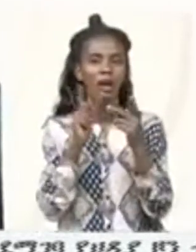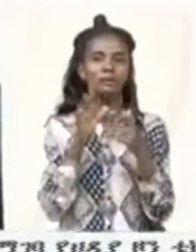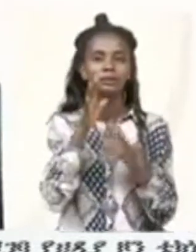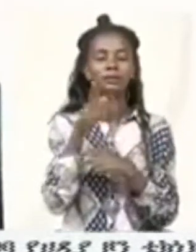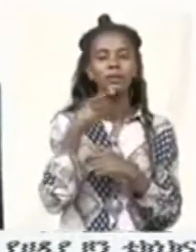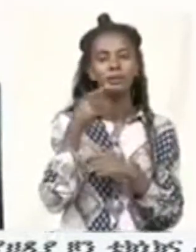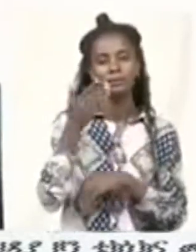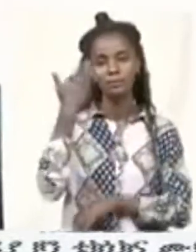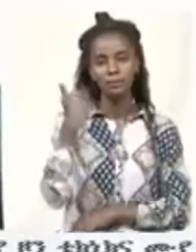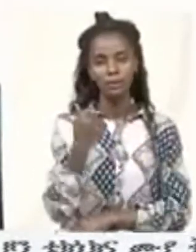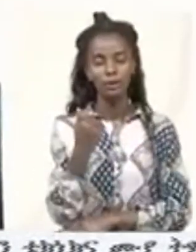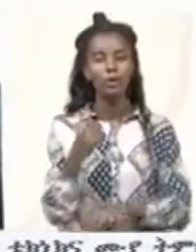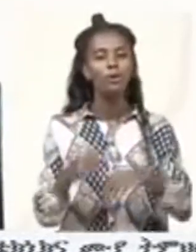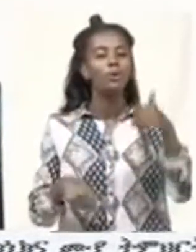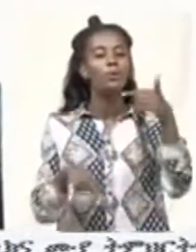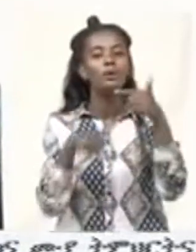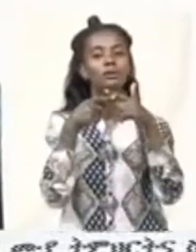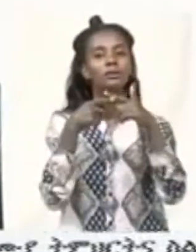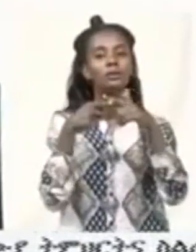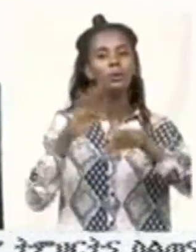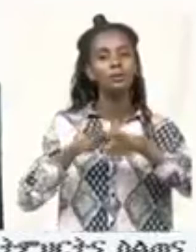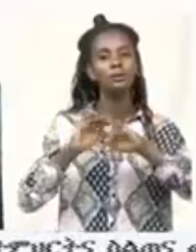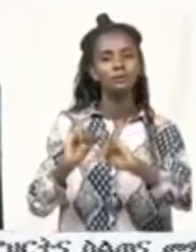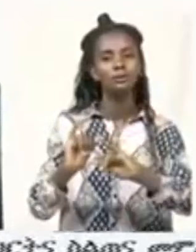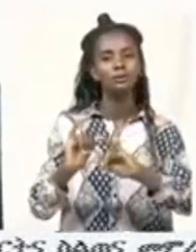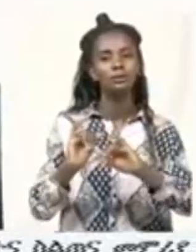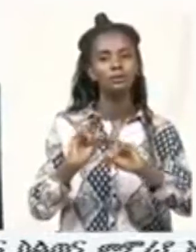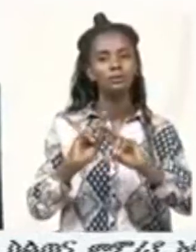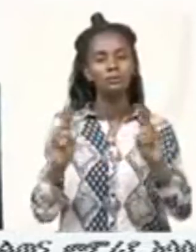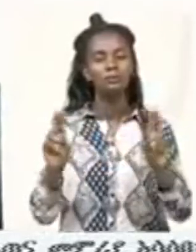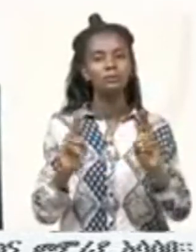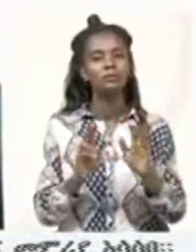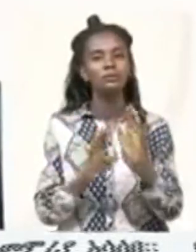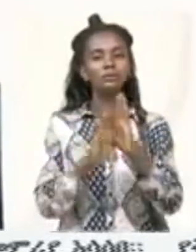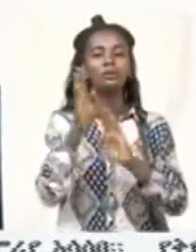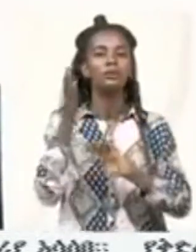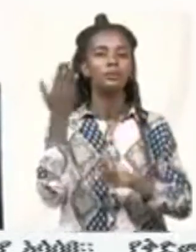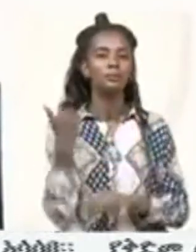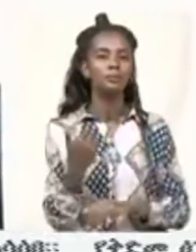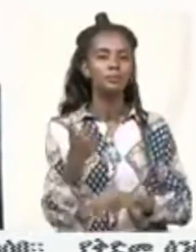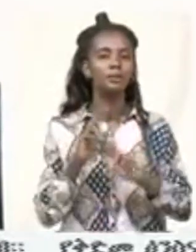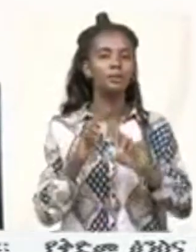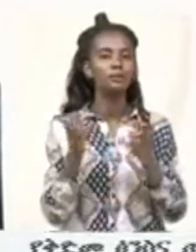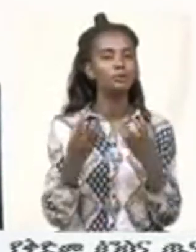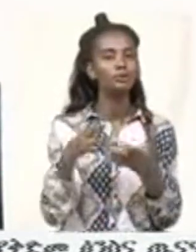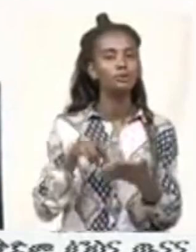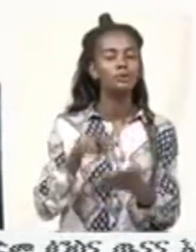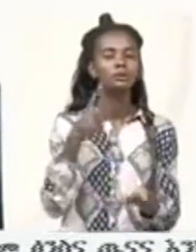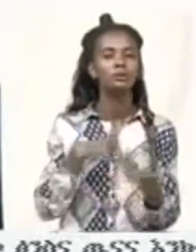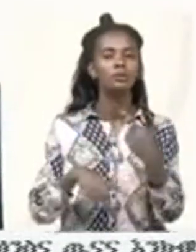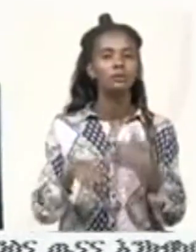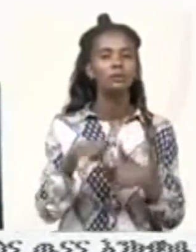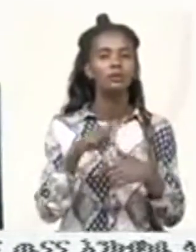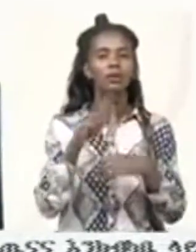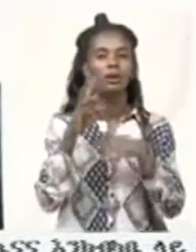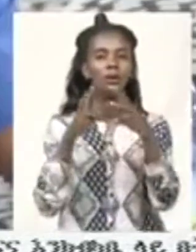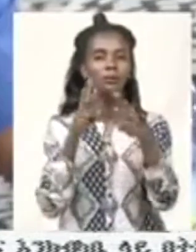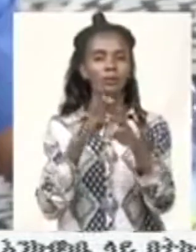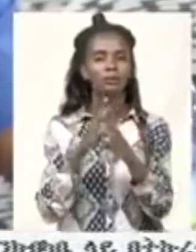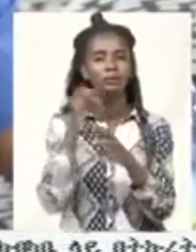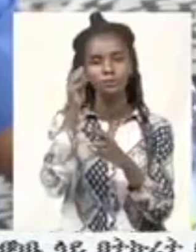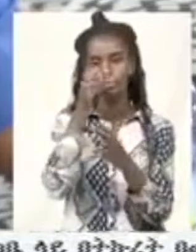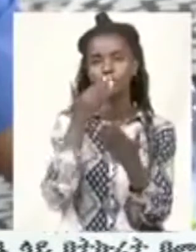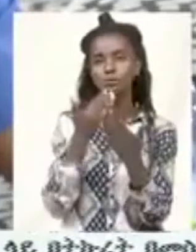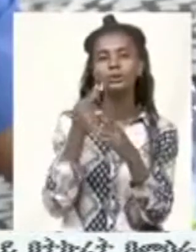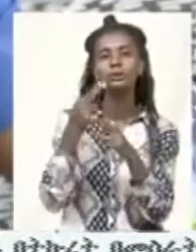ነበር። ሁለተኛው ላይም እንደዛው፣ ግን በጣም ፕሮፍ አድር እያደረግን መጥተናል። በጣም ብዙ ውጤት አምጥተናል። በዓለም አቀፍ መድረክም ላይ ኢትዮጵያ ጥሩ ስም